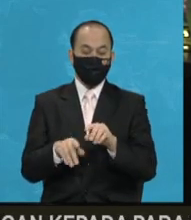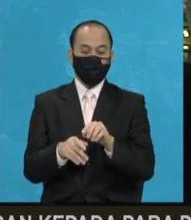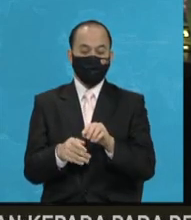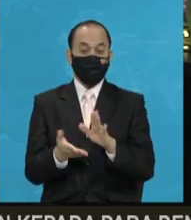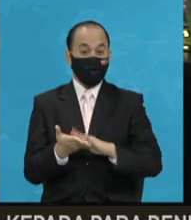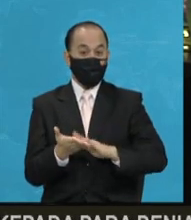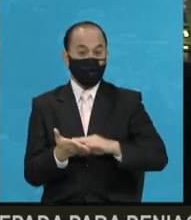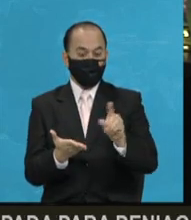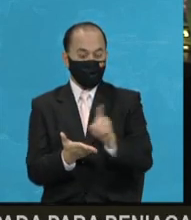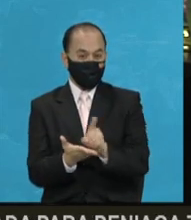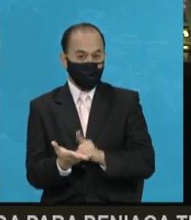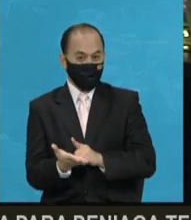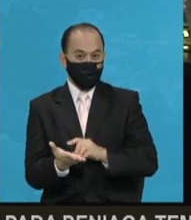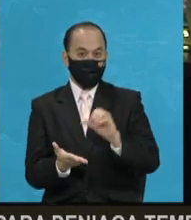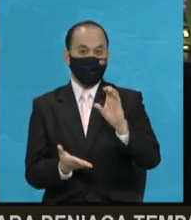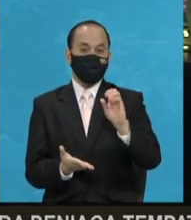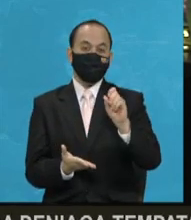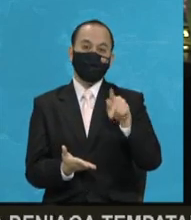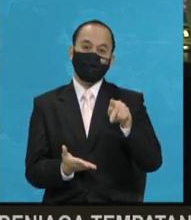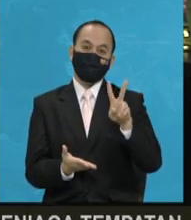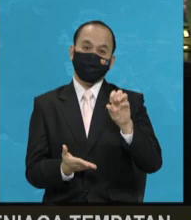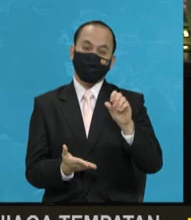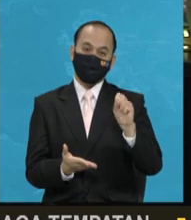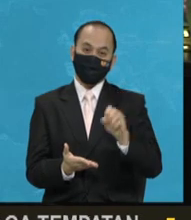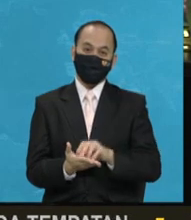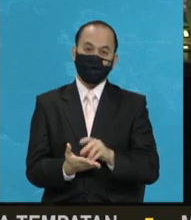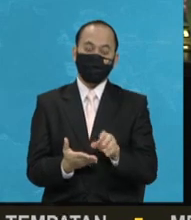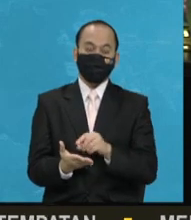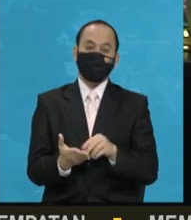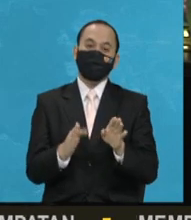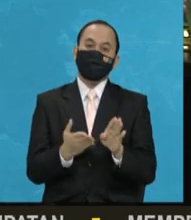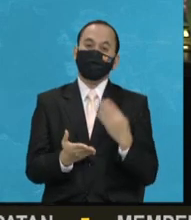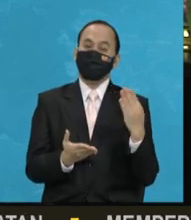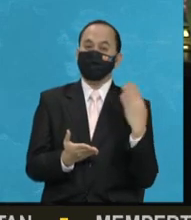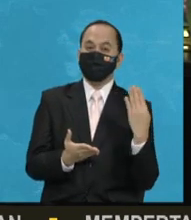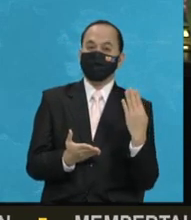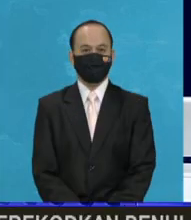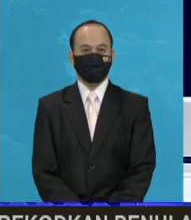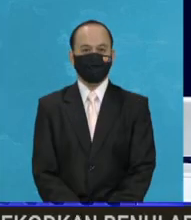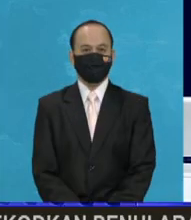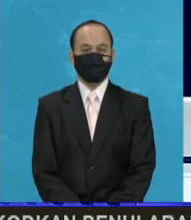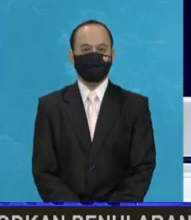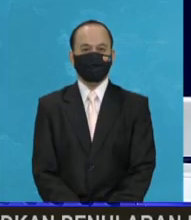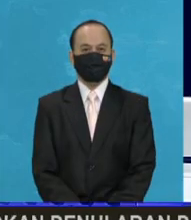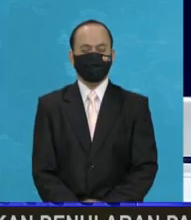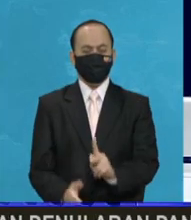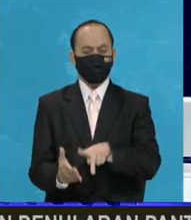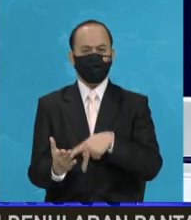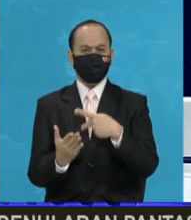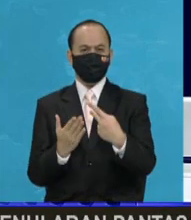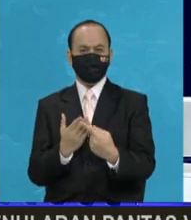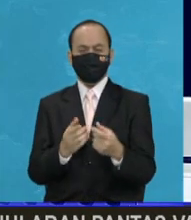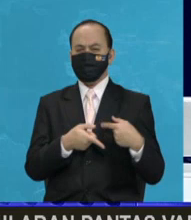menggunakan Kembes Saepul Melihat lukisan biasa kertas lukisan biasa Project